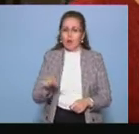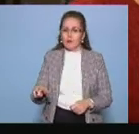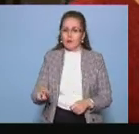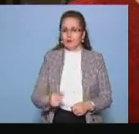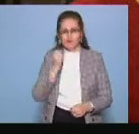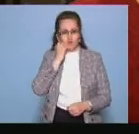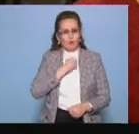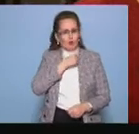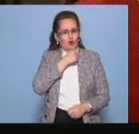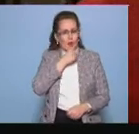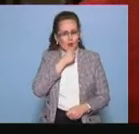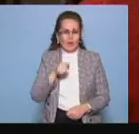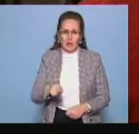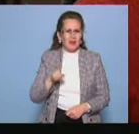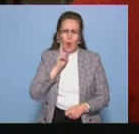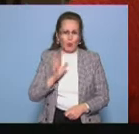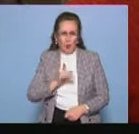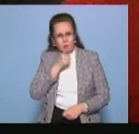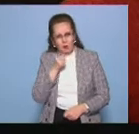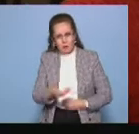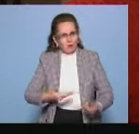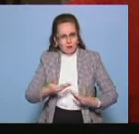пожилые люди, им не очень удобно